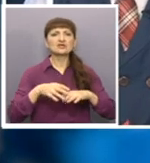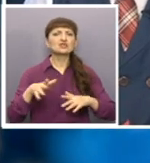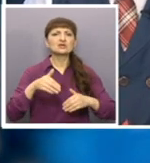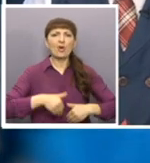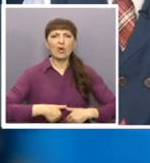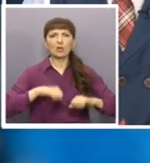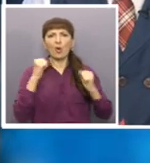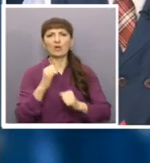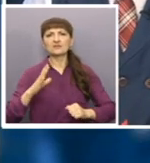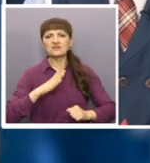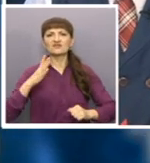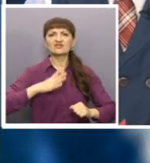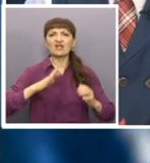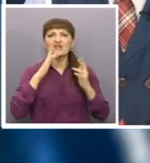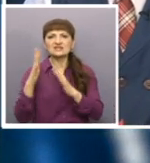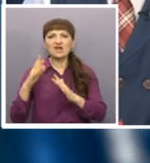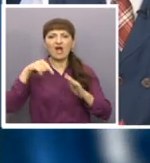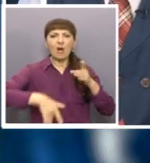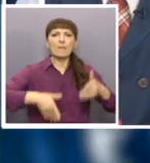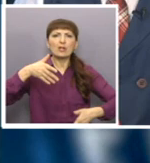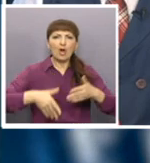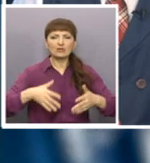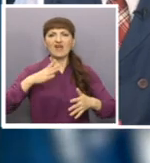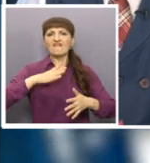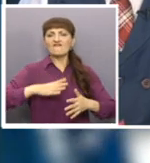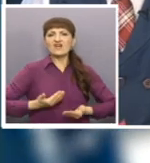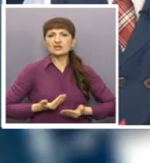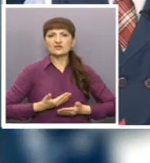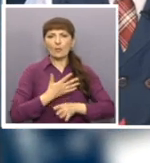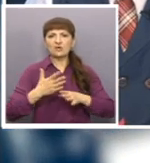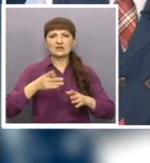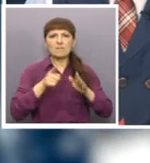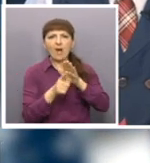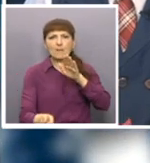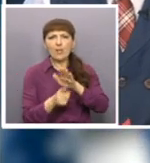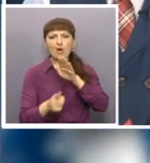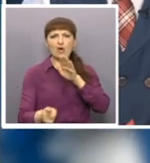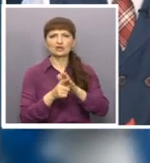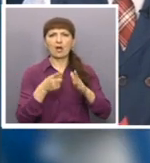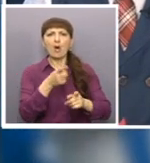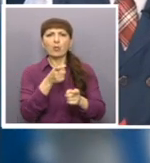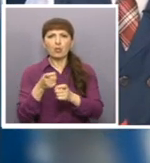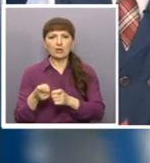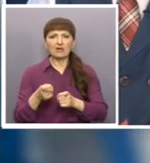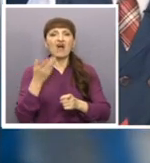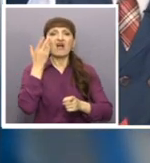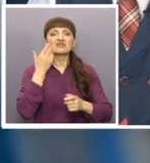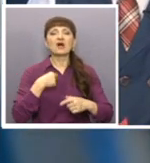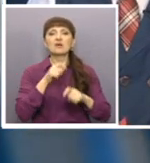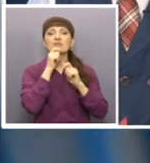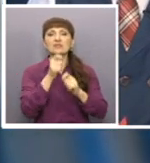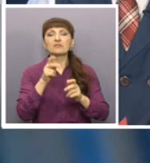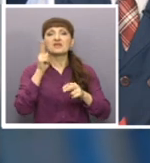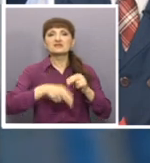голод, холод, выживали в лесах, окопах, болотах, выжившие после бомбежек, вражеских снарядов и пуль. Когда мы перестанем дарить